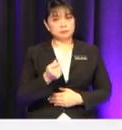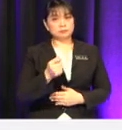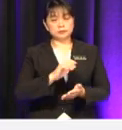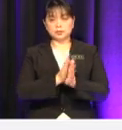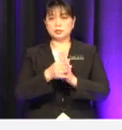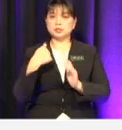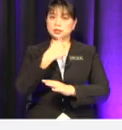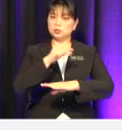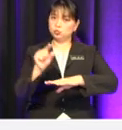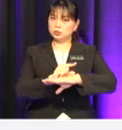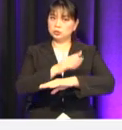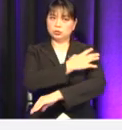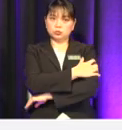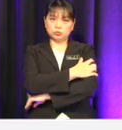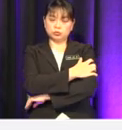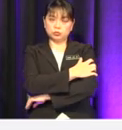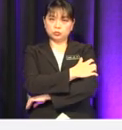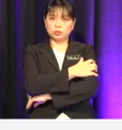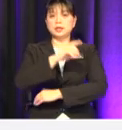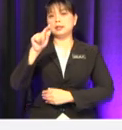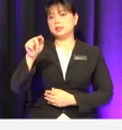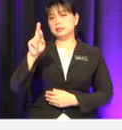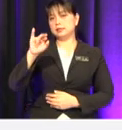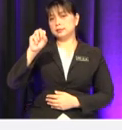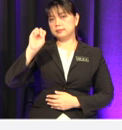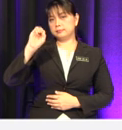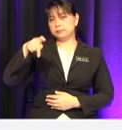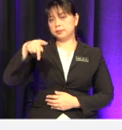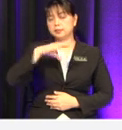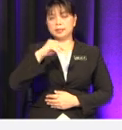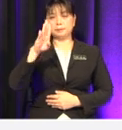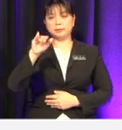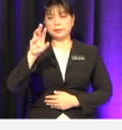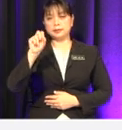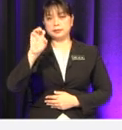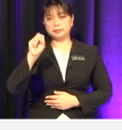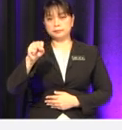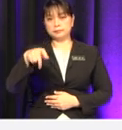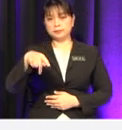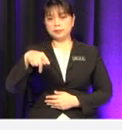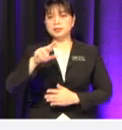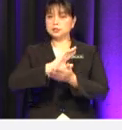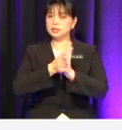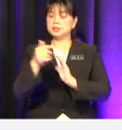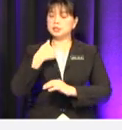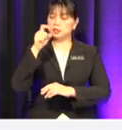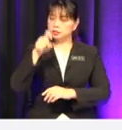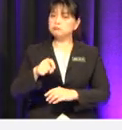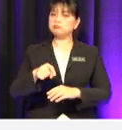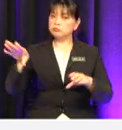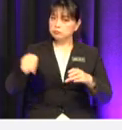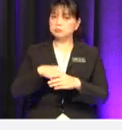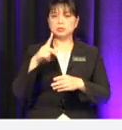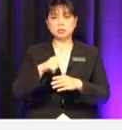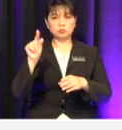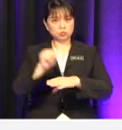Oke jadi kita kena melibatkan penggunaan motokasa ya betul jadi